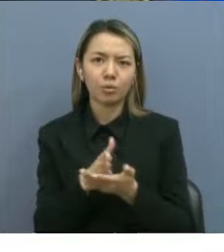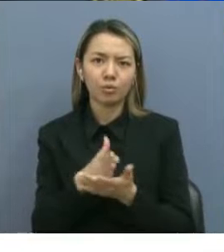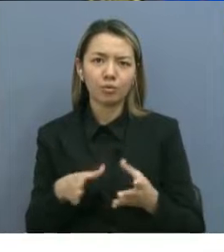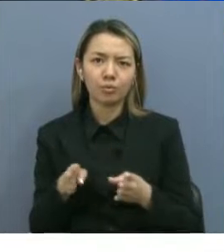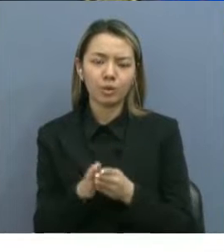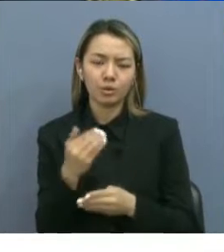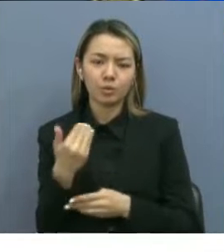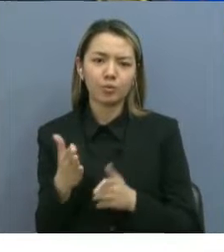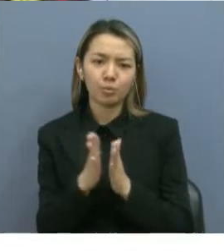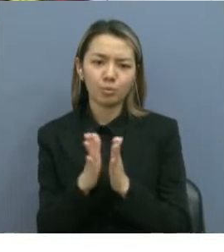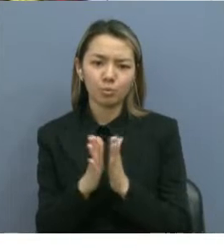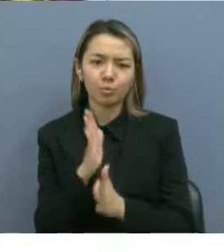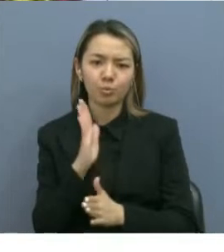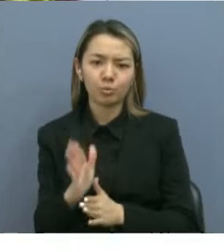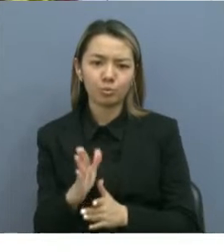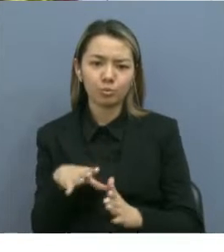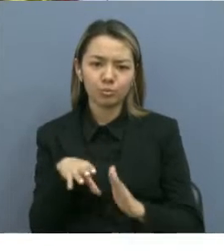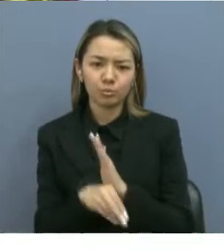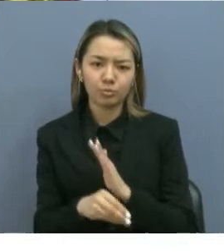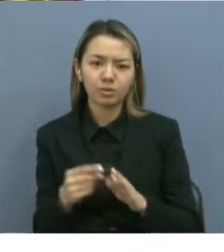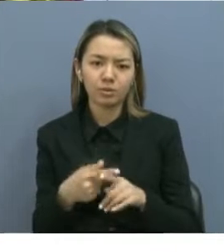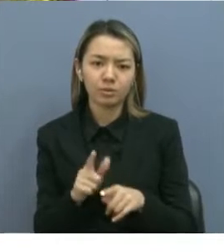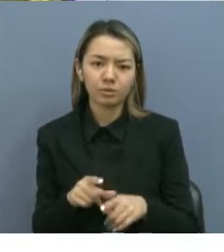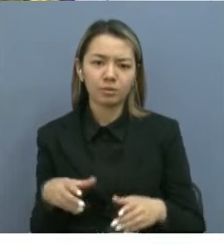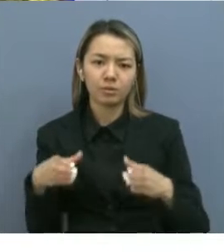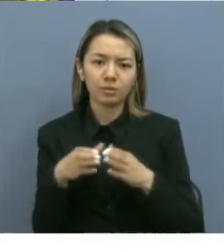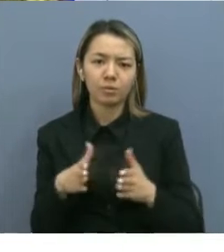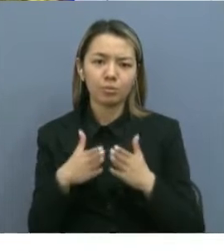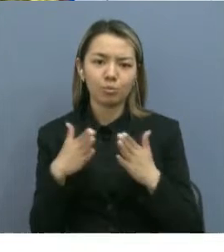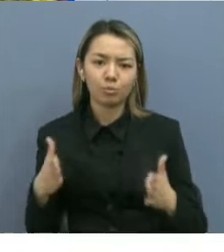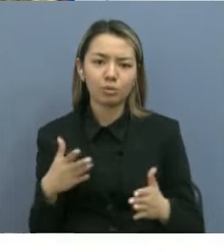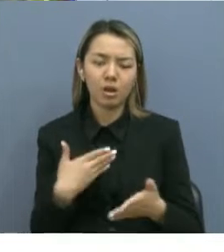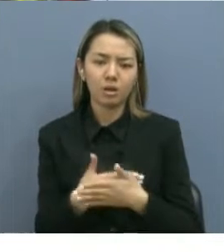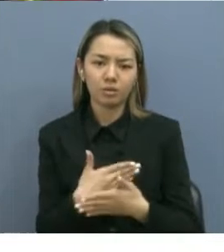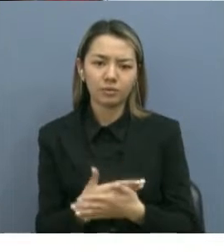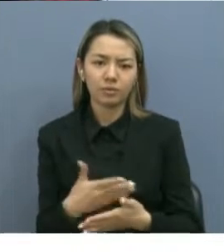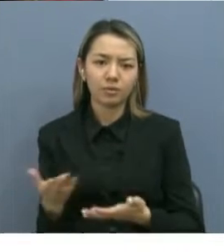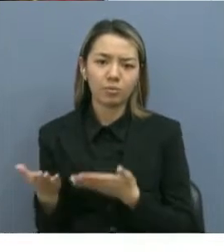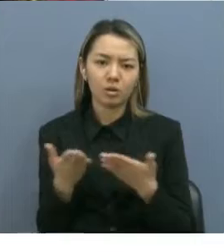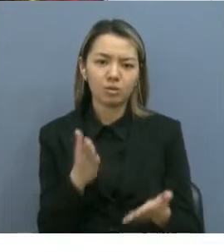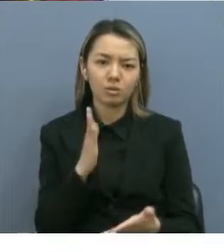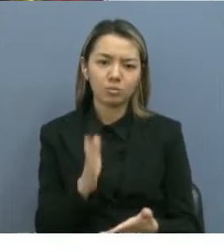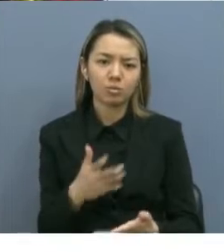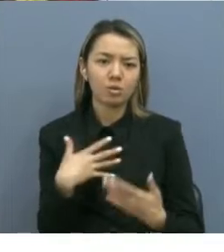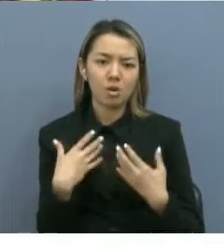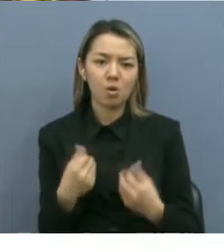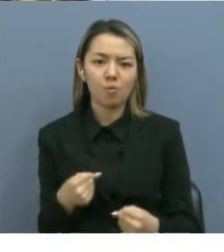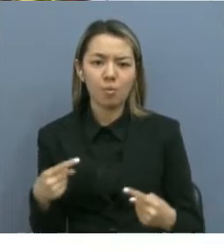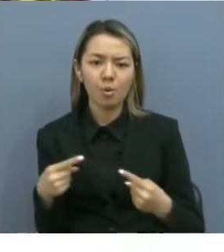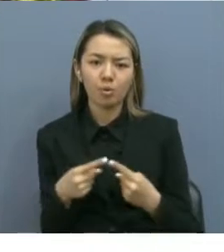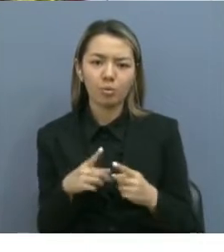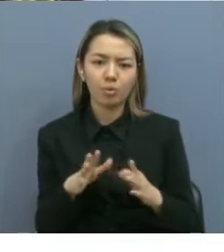берген өтінімдеріне байланысты жасақталады. Әскери жиынға негізінен еріктілерге басымдық беріледі. Денсаулығы жарамды